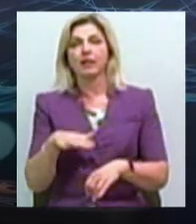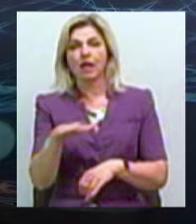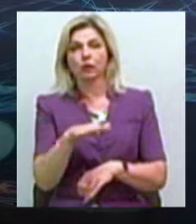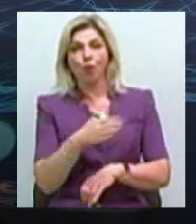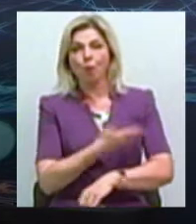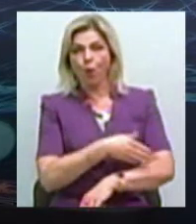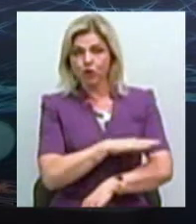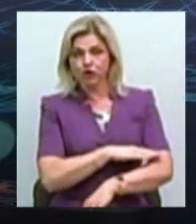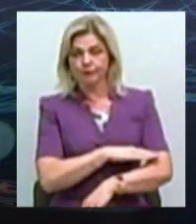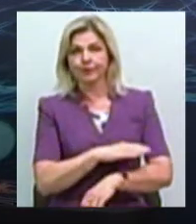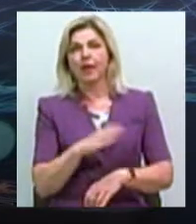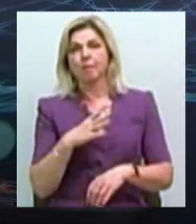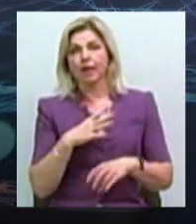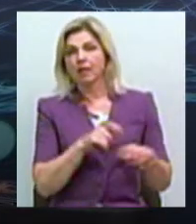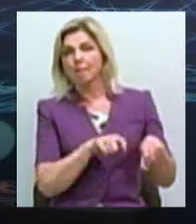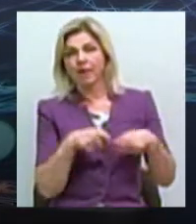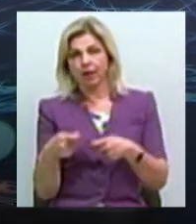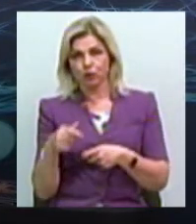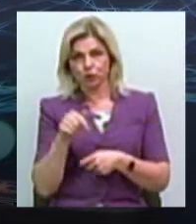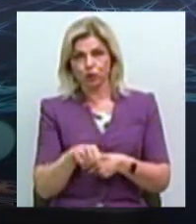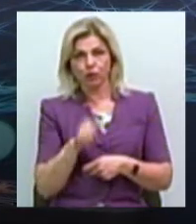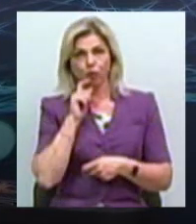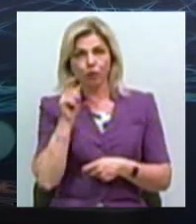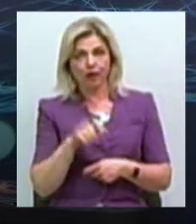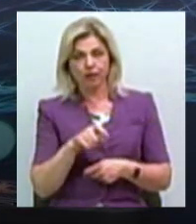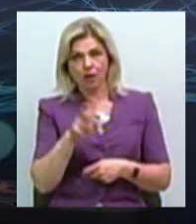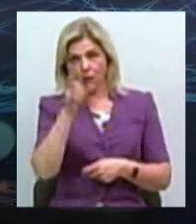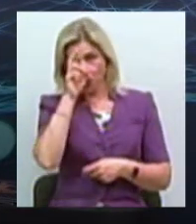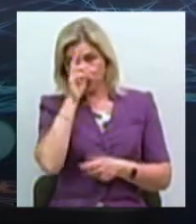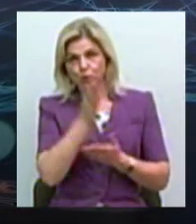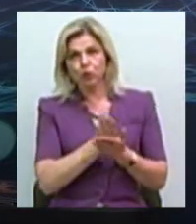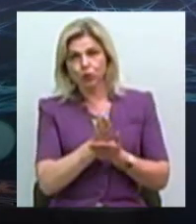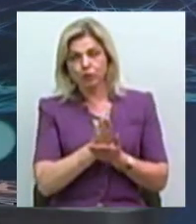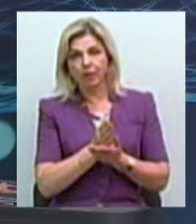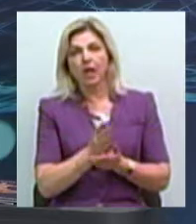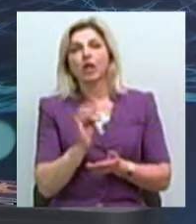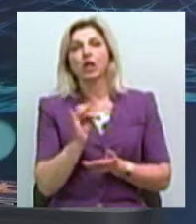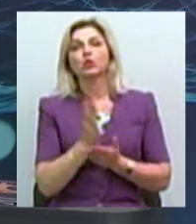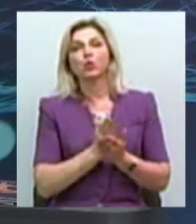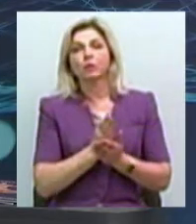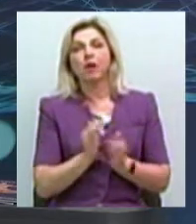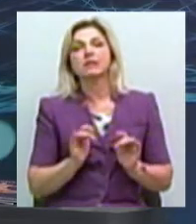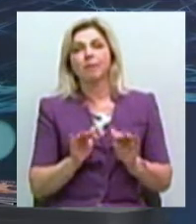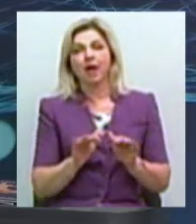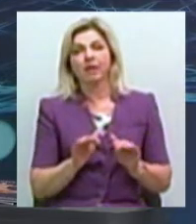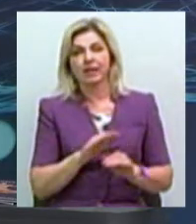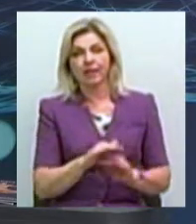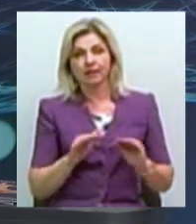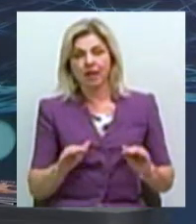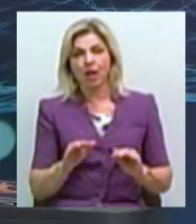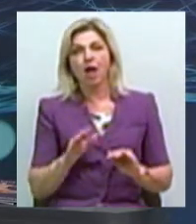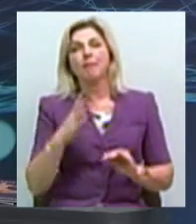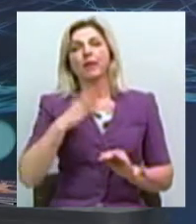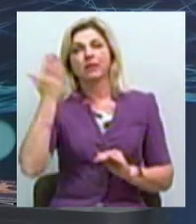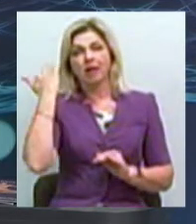Польши и был передан сюда, в Украину, государственная служба, службе о справах детей. Еще тогда было управление по делам детей,